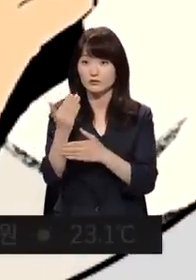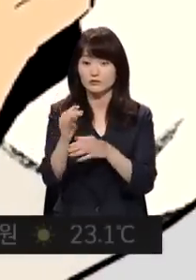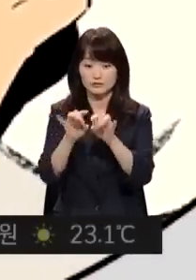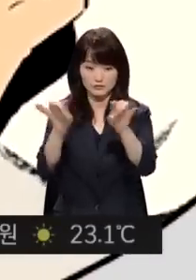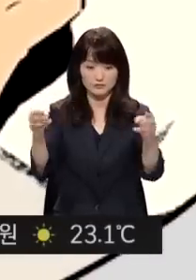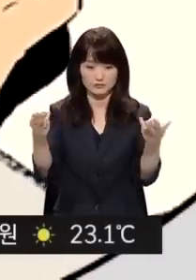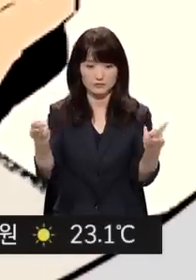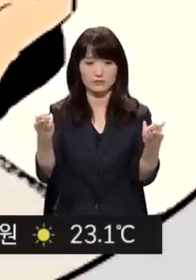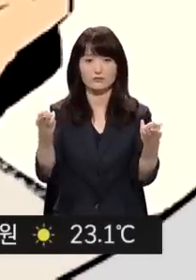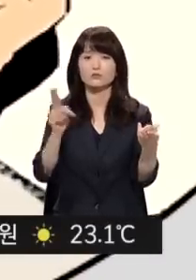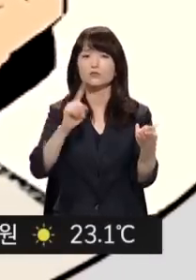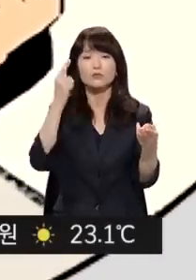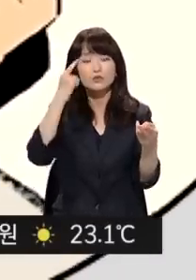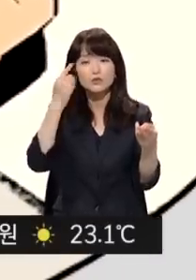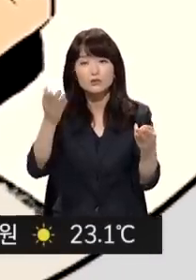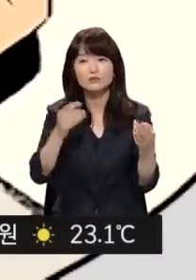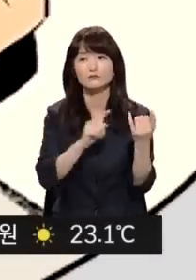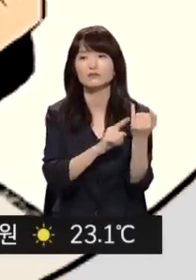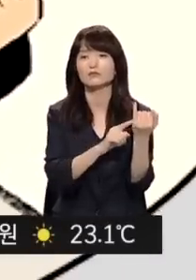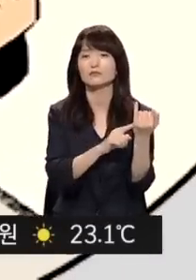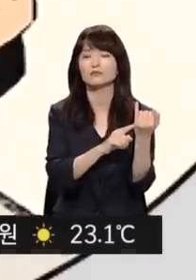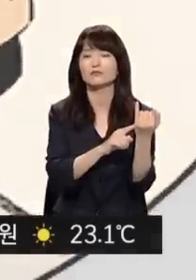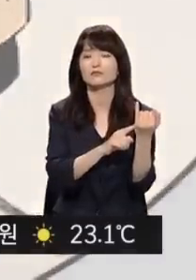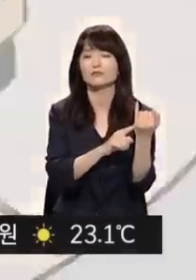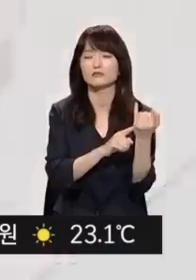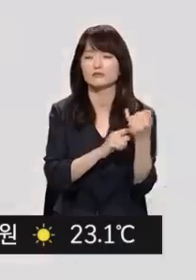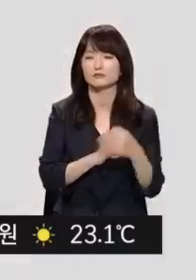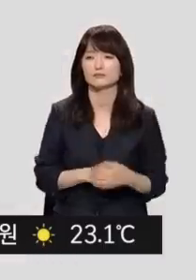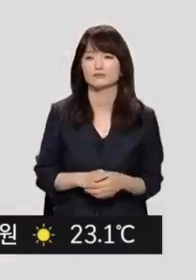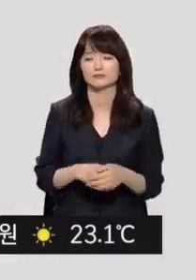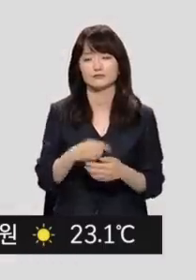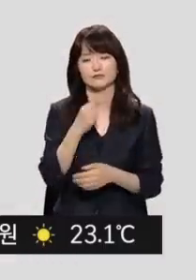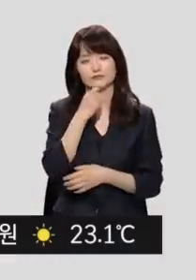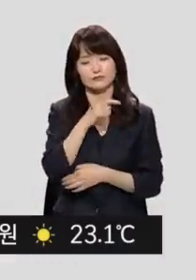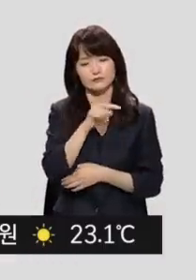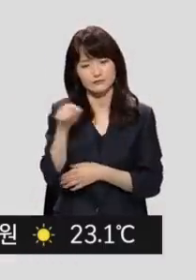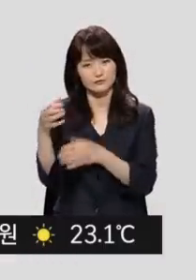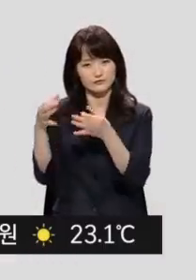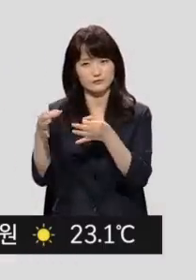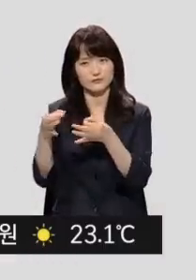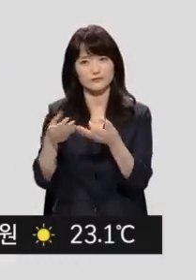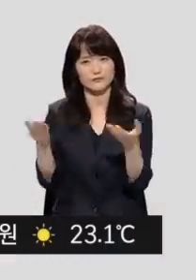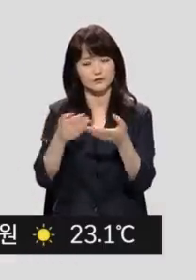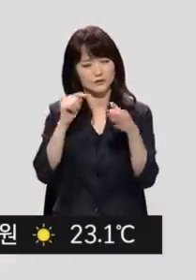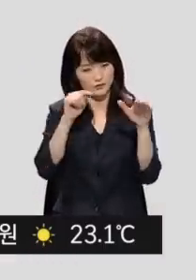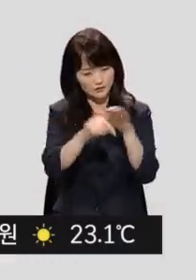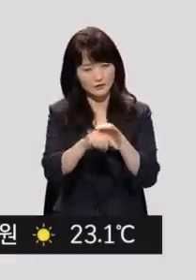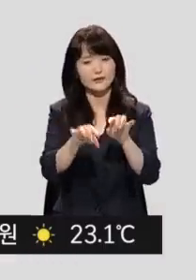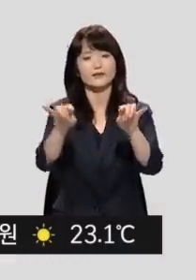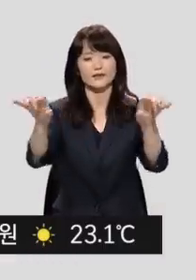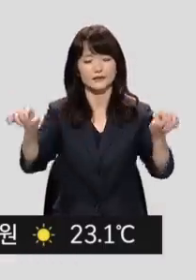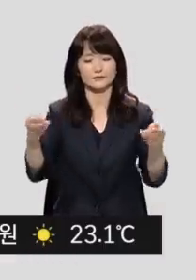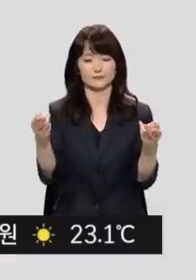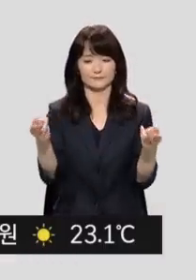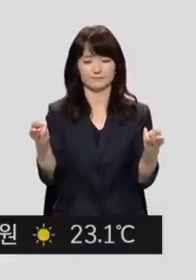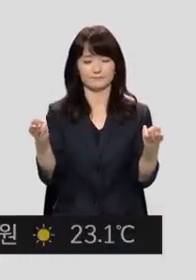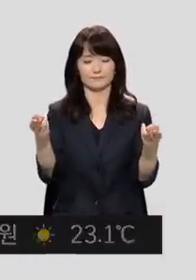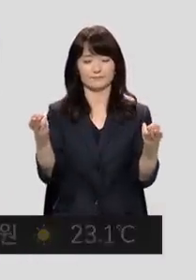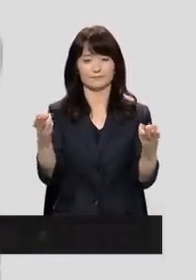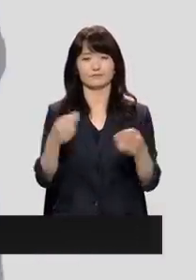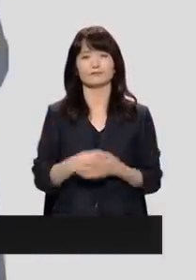반발하고 있는 상황입니다 그럼 여자친구가 아 그럼 이렇게 하자 평일엔 둘 다 출근해야 하니까 각방에서 편하게 자고 주말이나